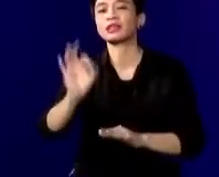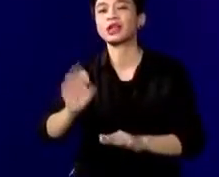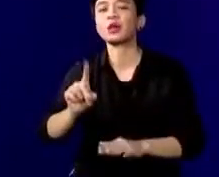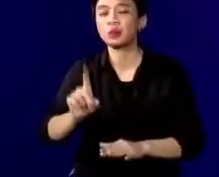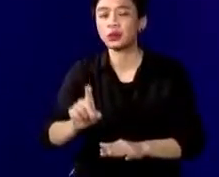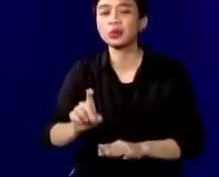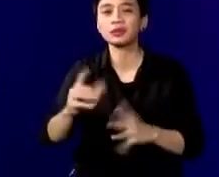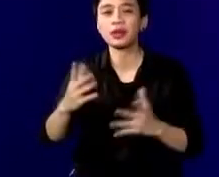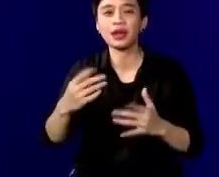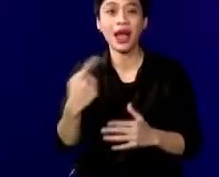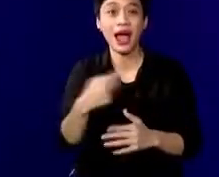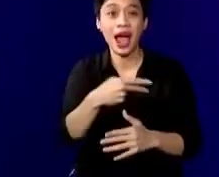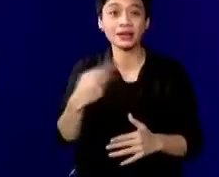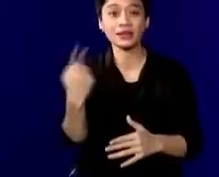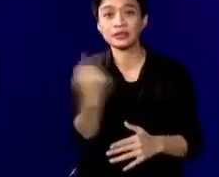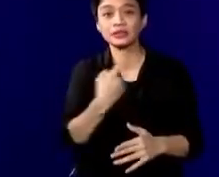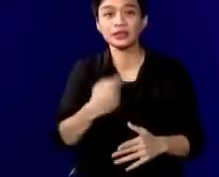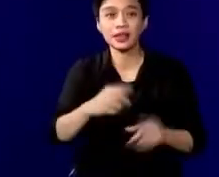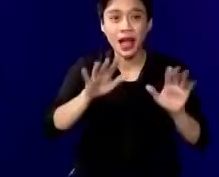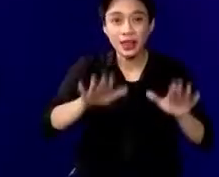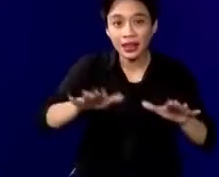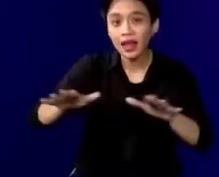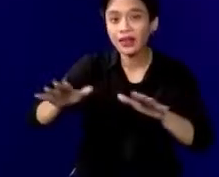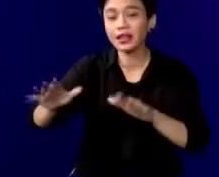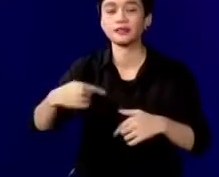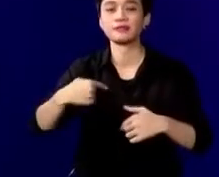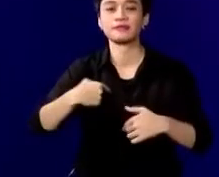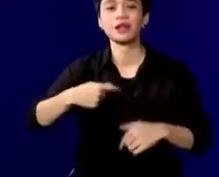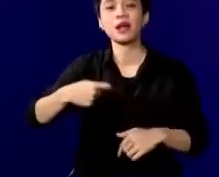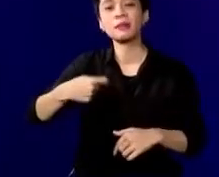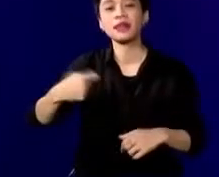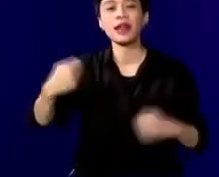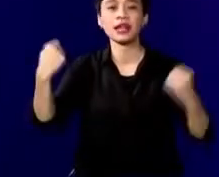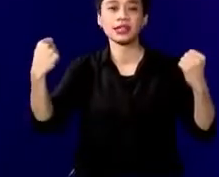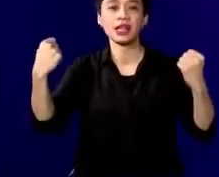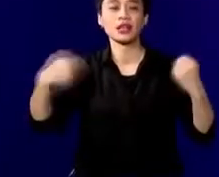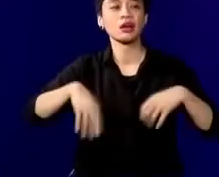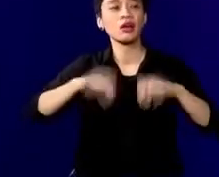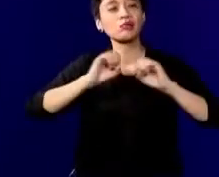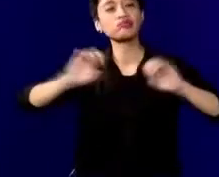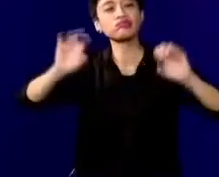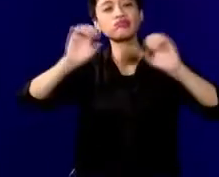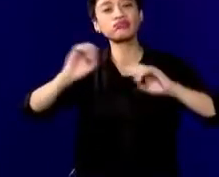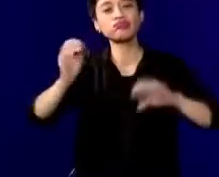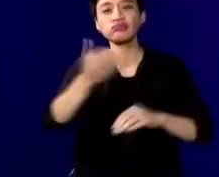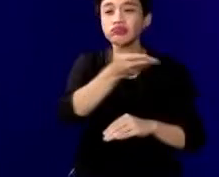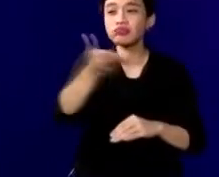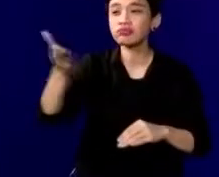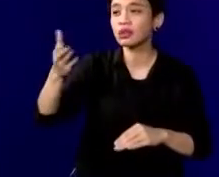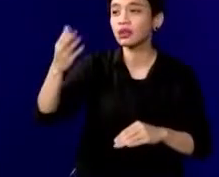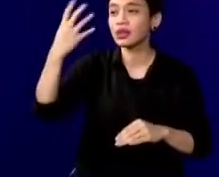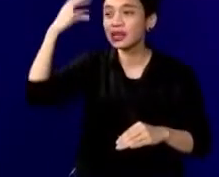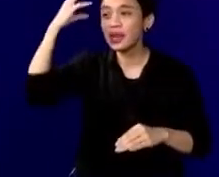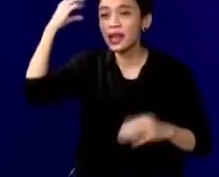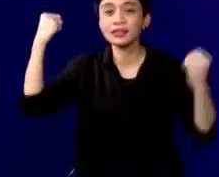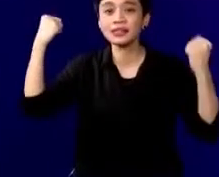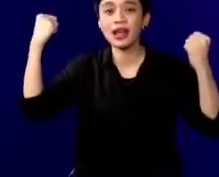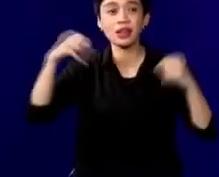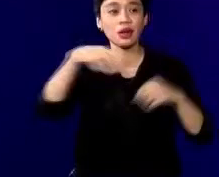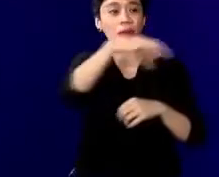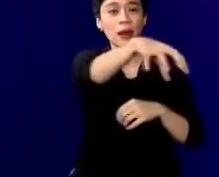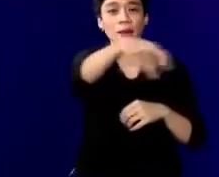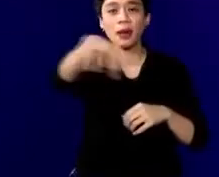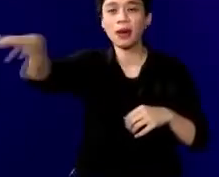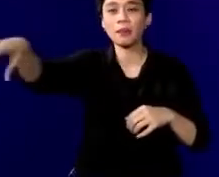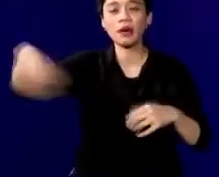harus waspada sehingga kami dari Kementerian Kesehatan sudah menghimbau kepada seluruh dinas kesehatan